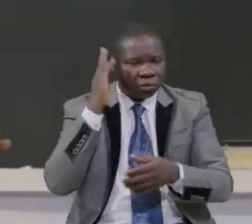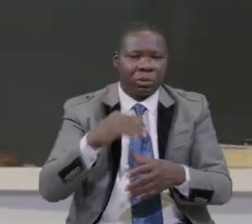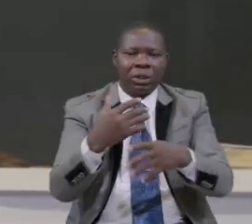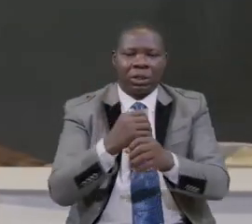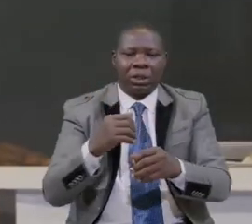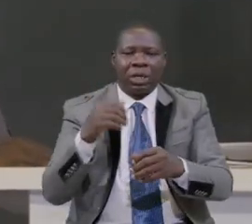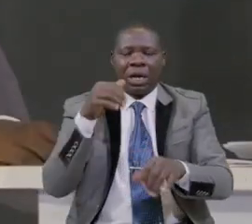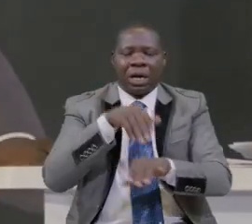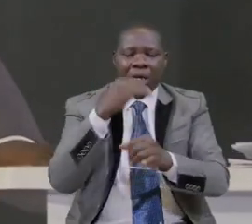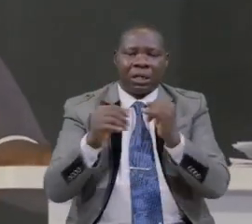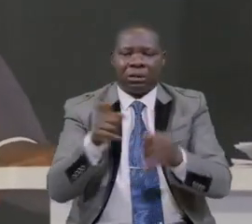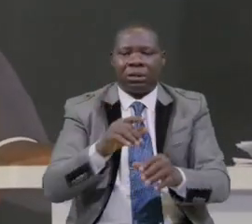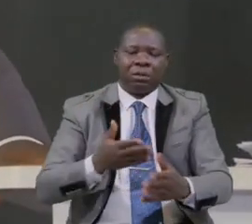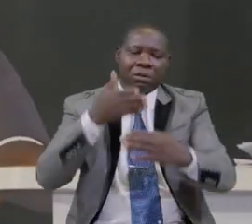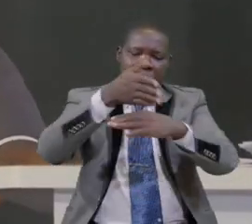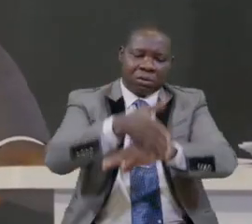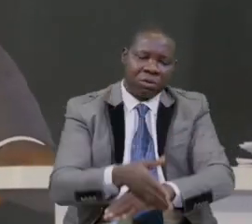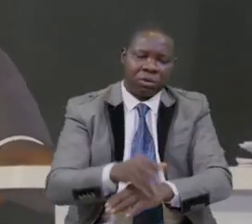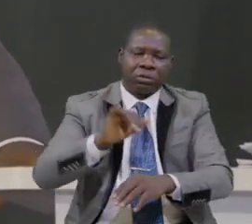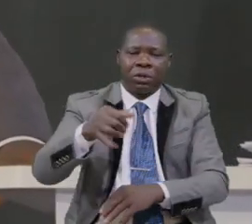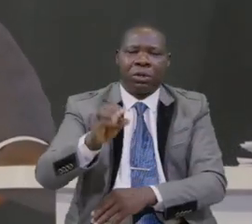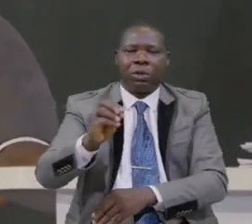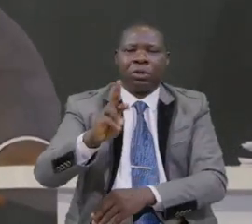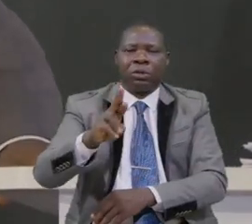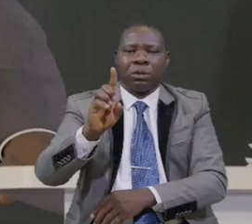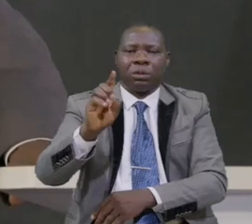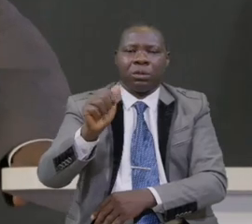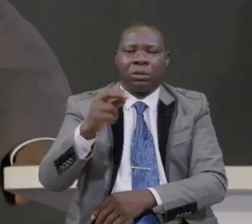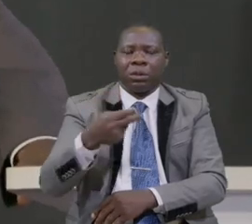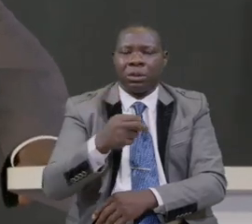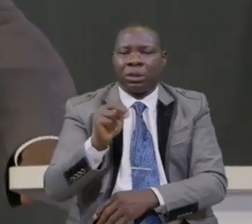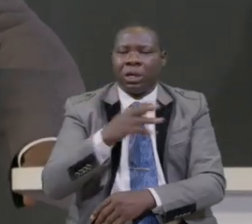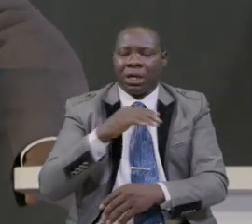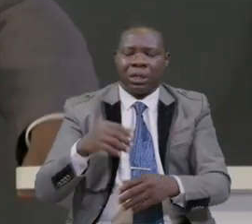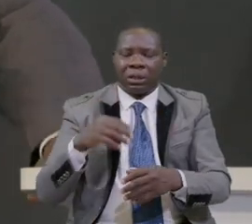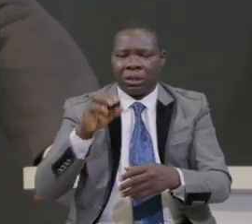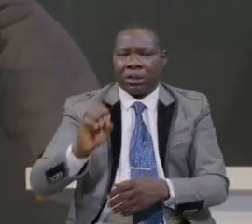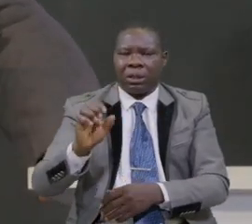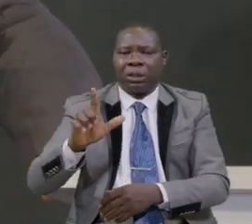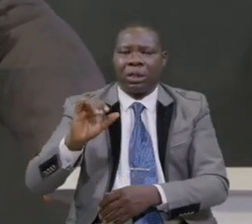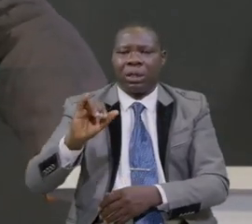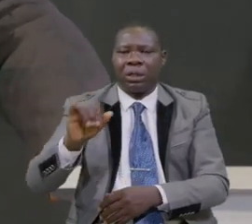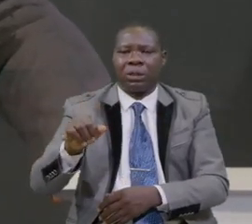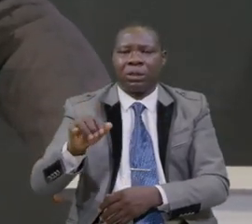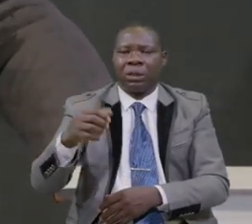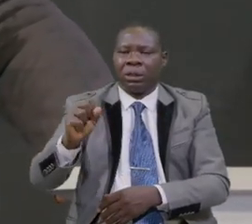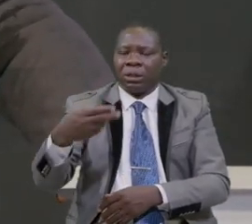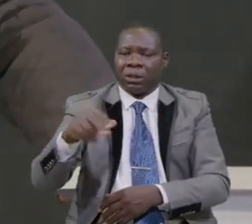Jourdain. Et Élisée n'a pas pensé un moment. Comment est-ce que je vais revenir cet